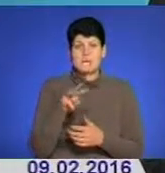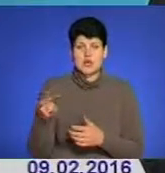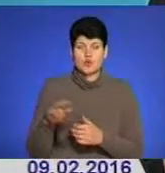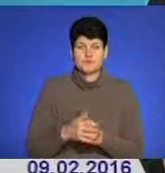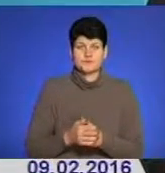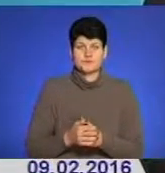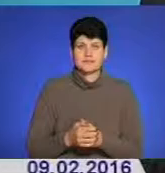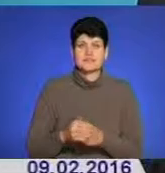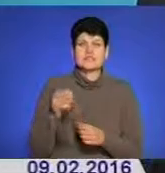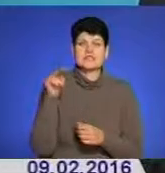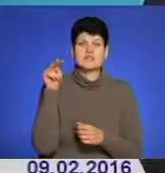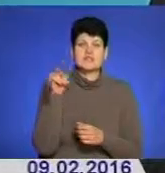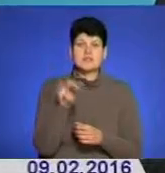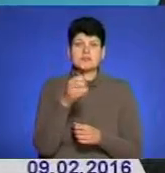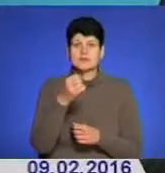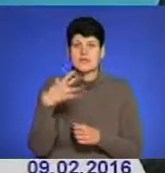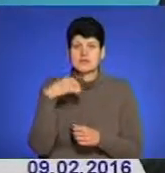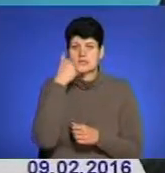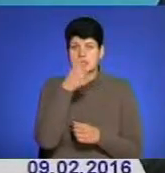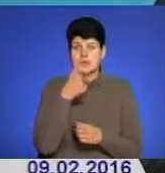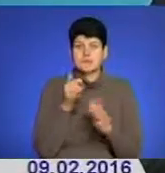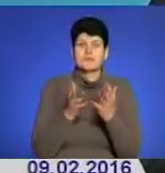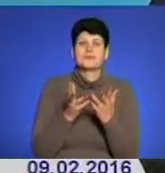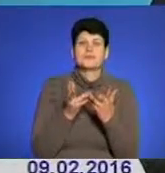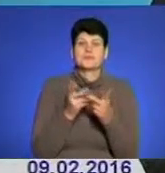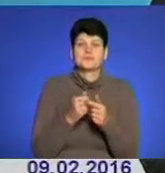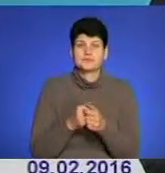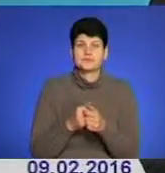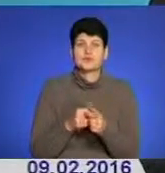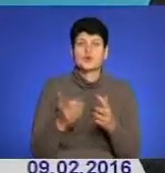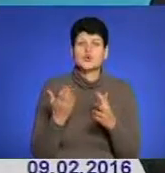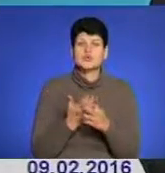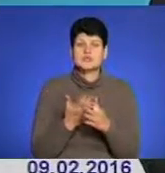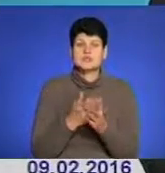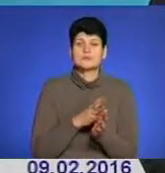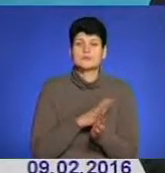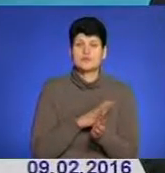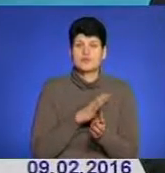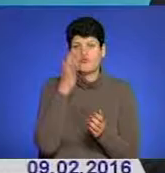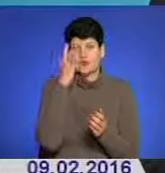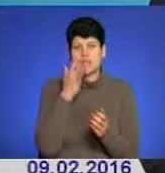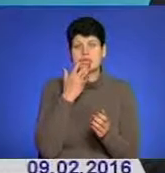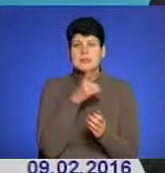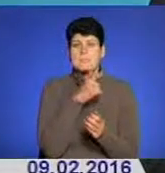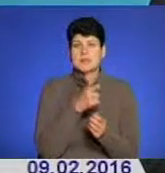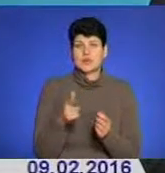2015 рік нараховано субсидії було, літній період